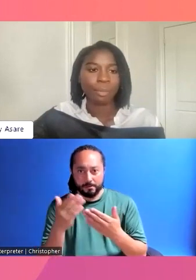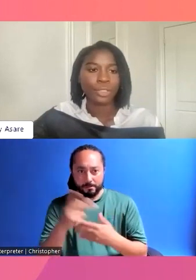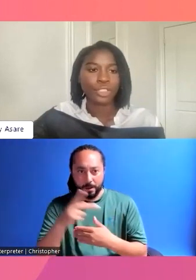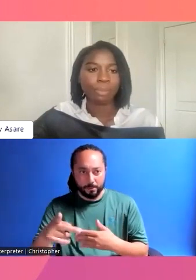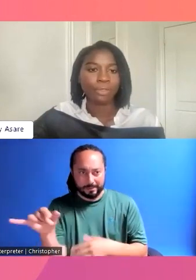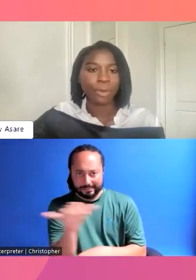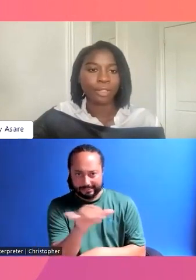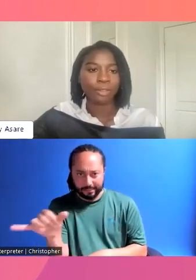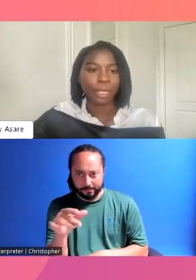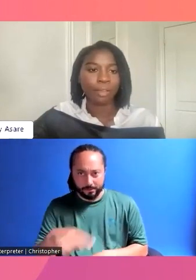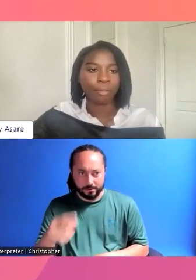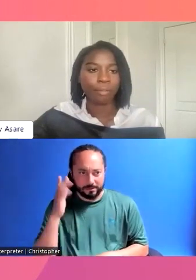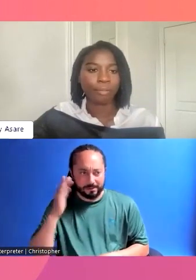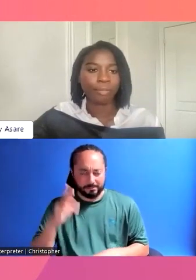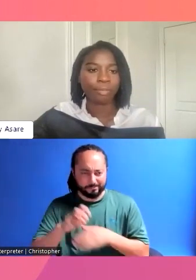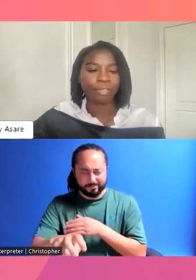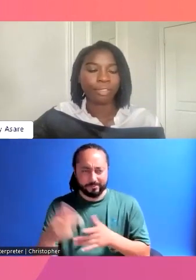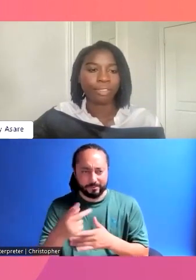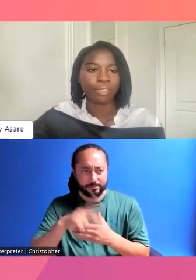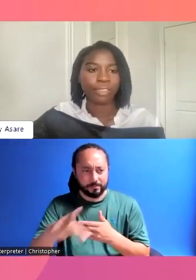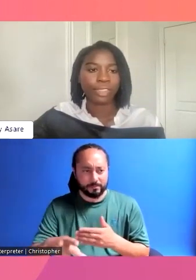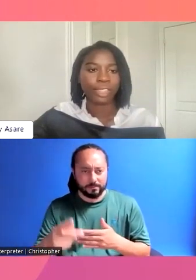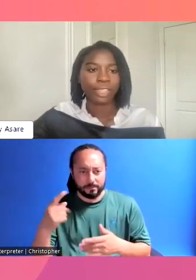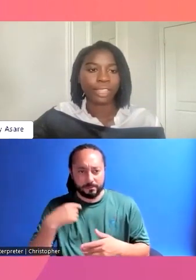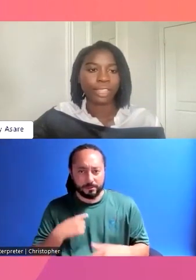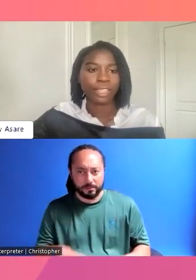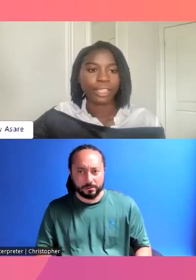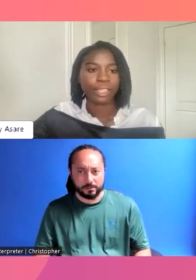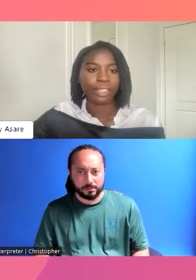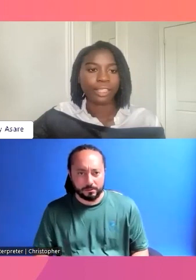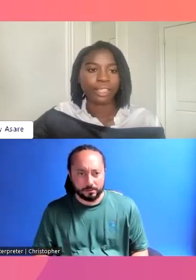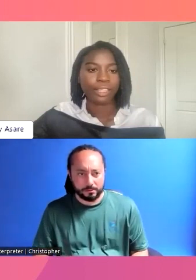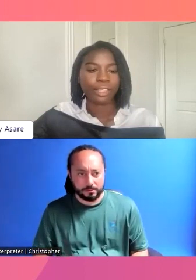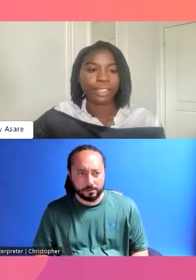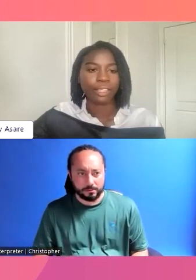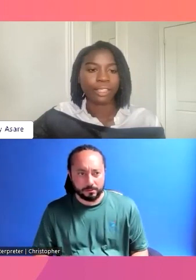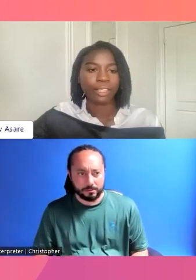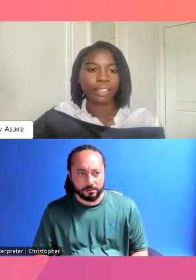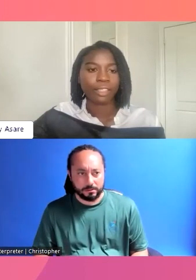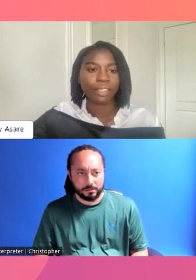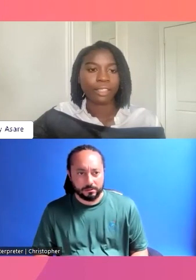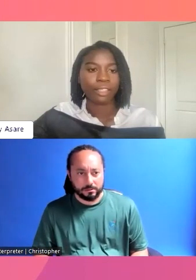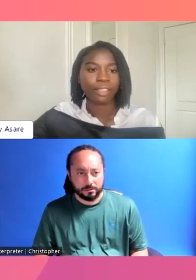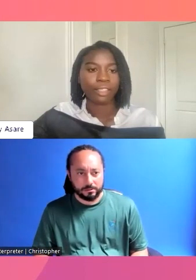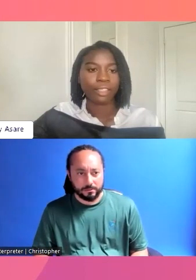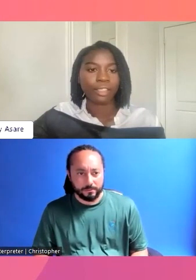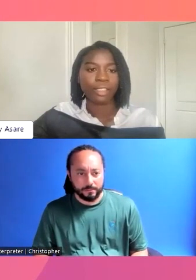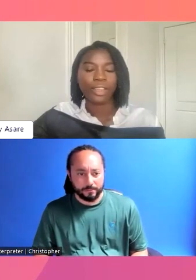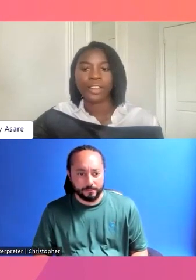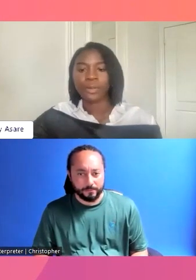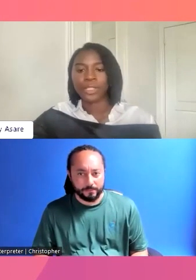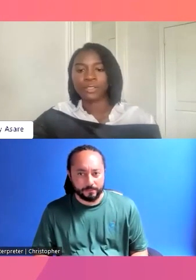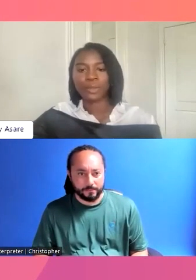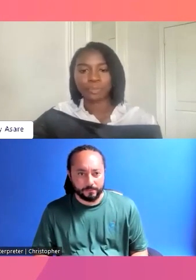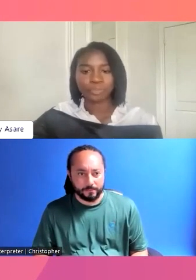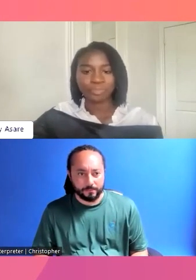là, je cherche ma diapo. Un instant, je crois que on a été un peu trop loin. Je cherche la diapo correcte. All